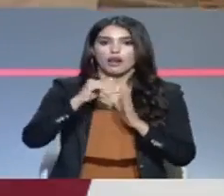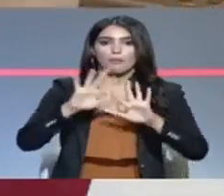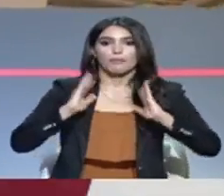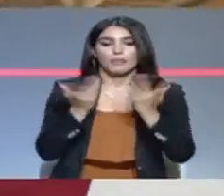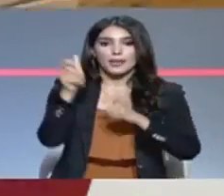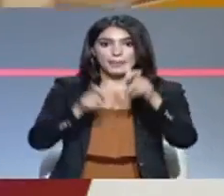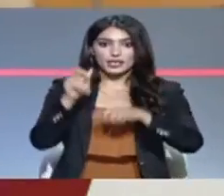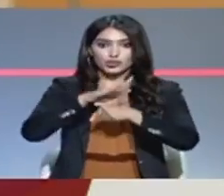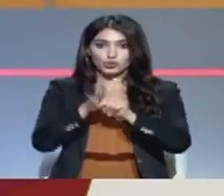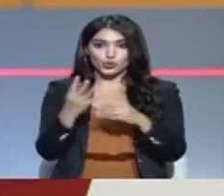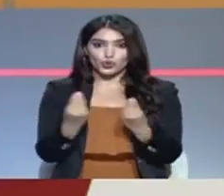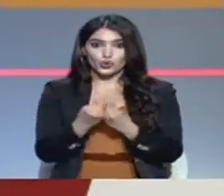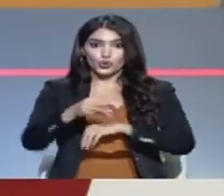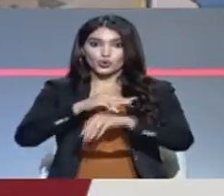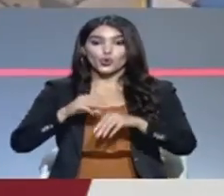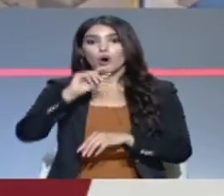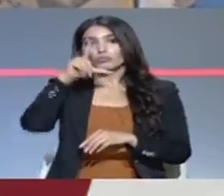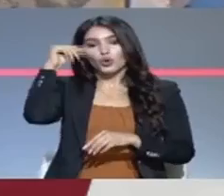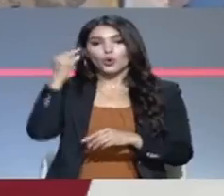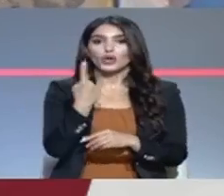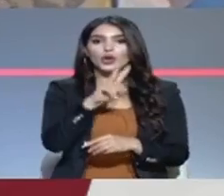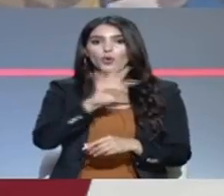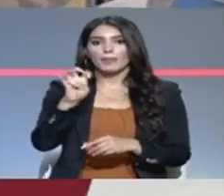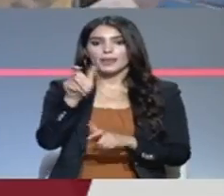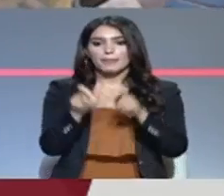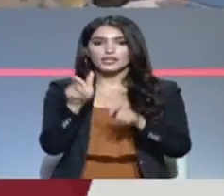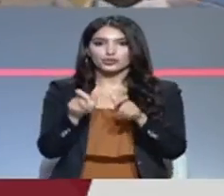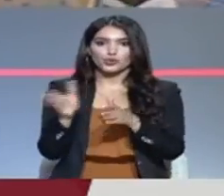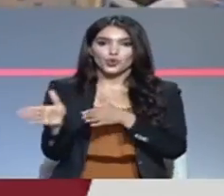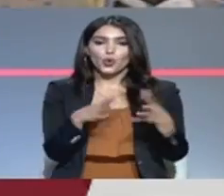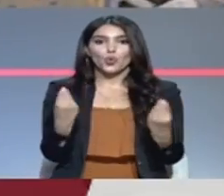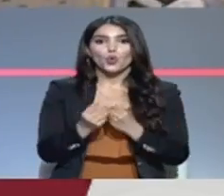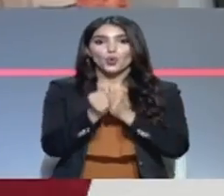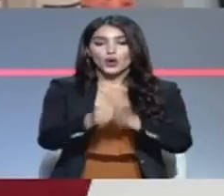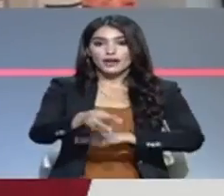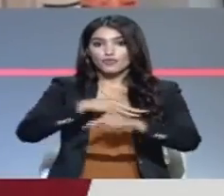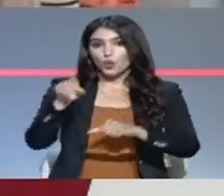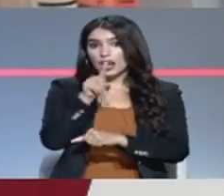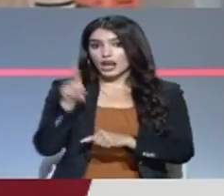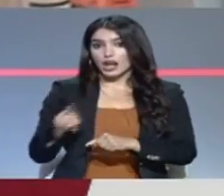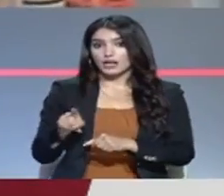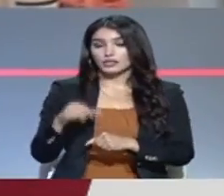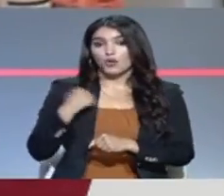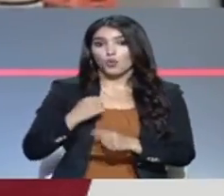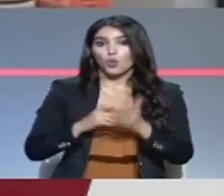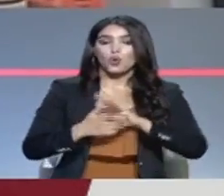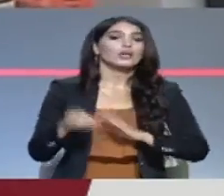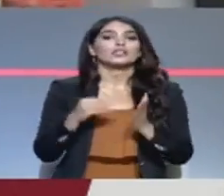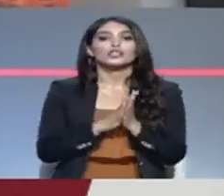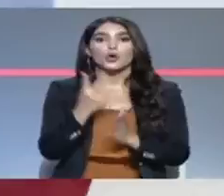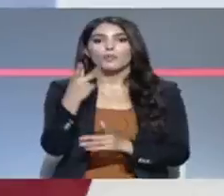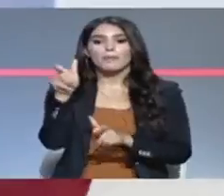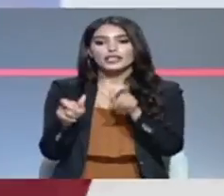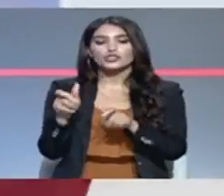الجملي للمصابين في الولاية إلى 41 حالة. أما في الناظور من ولاية زغوان فقد تم تسجيل إصابة